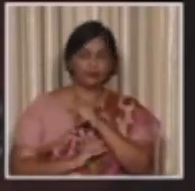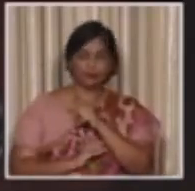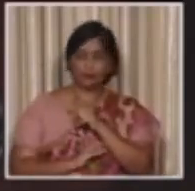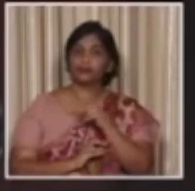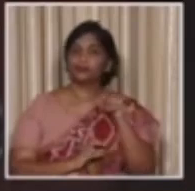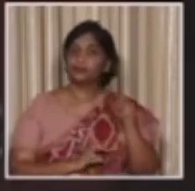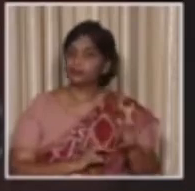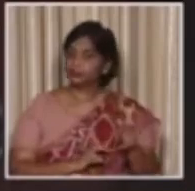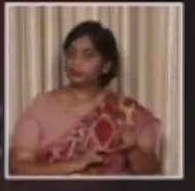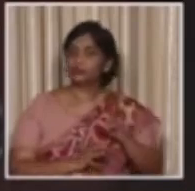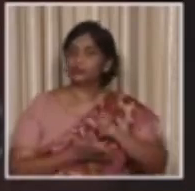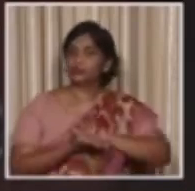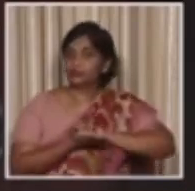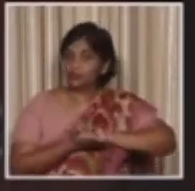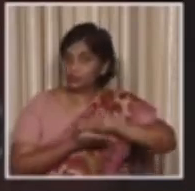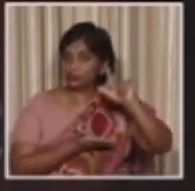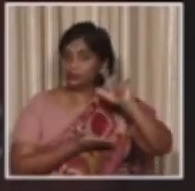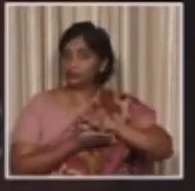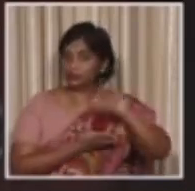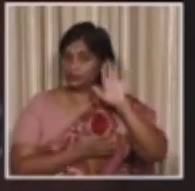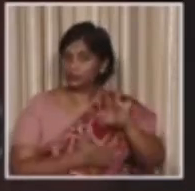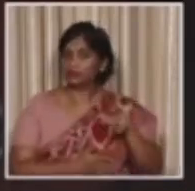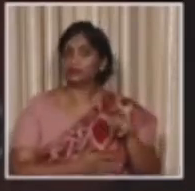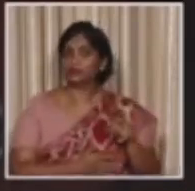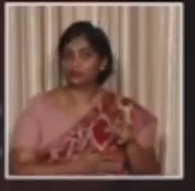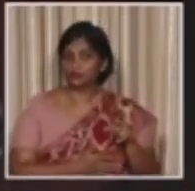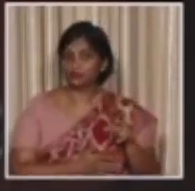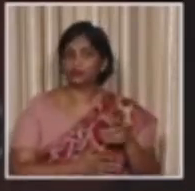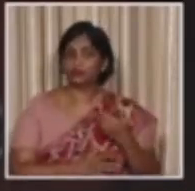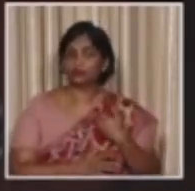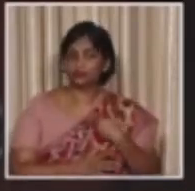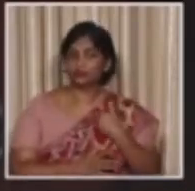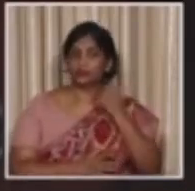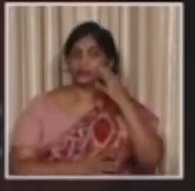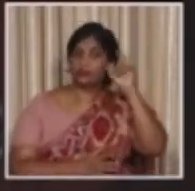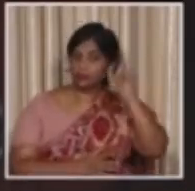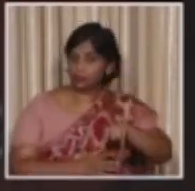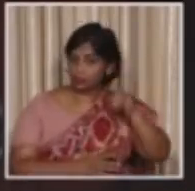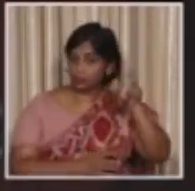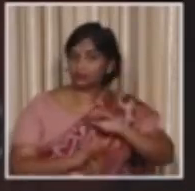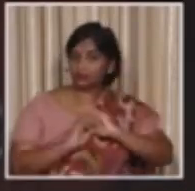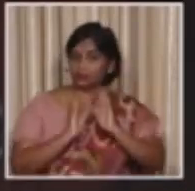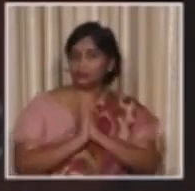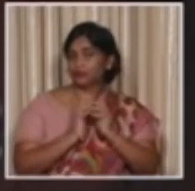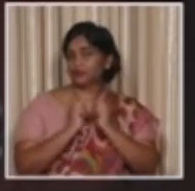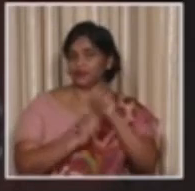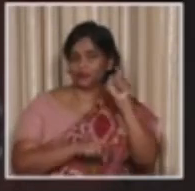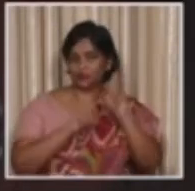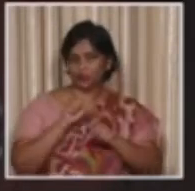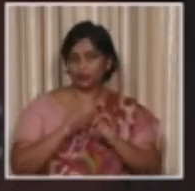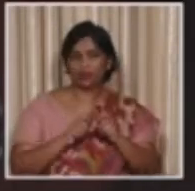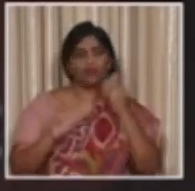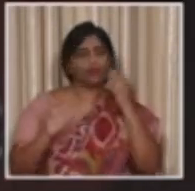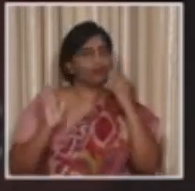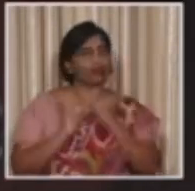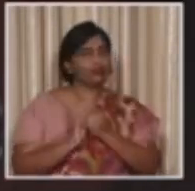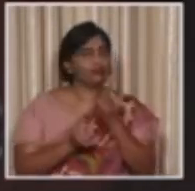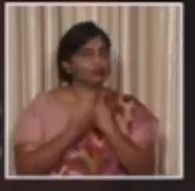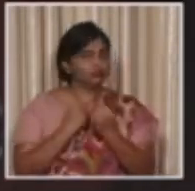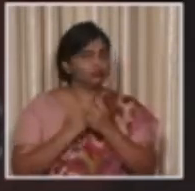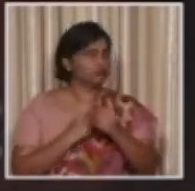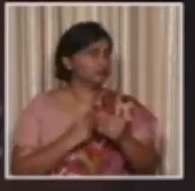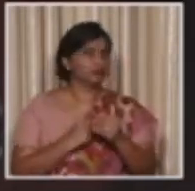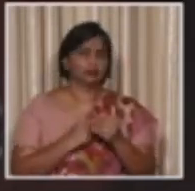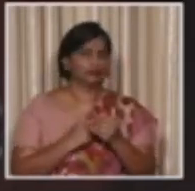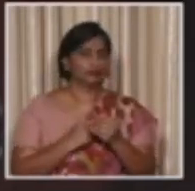මේ විදේශගතව වෙලා ඉන්න අපේ කාන්තාවන් ඇතුළු ශ්‍රමිකයන්ගේ සම්බන්ධයෙන් සොයා බැලීම